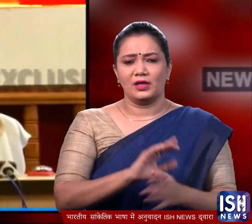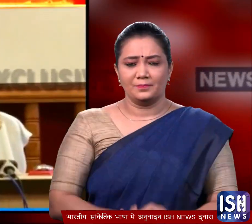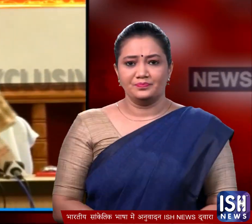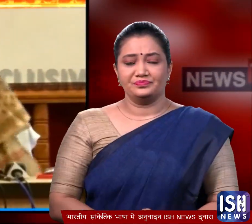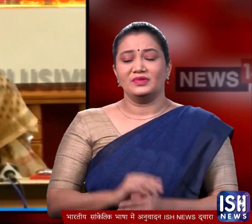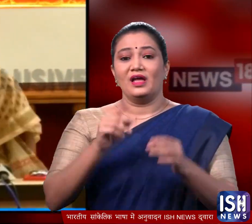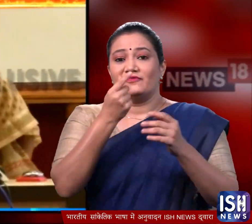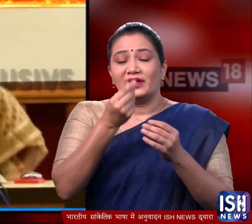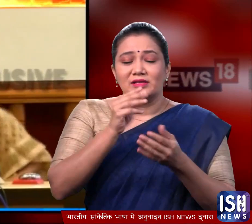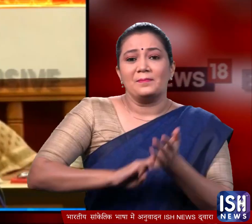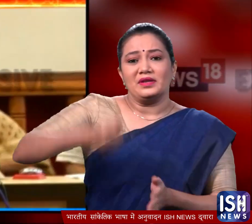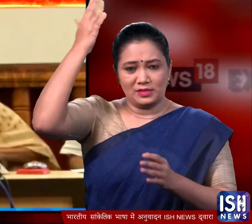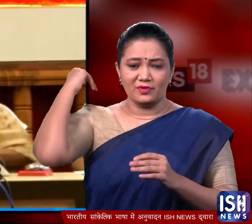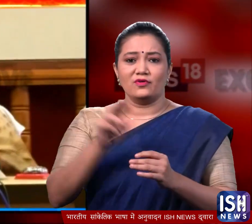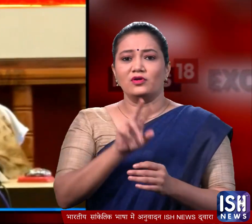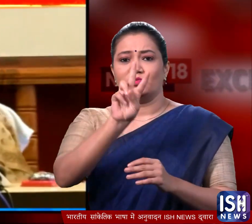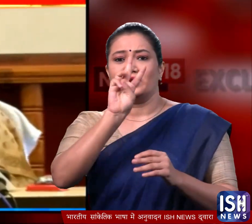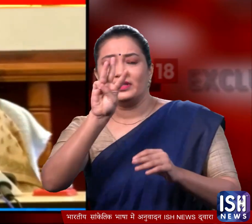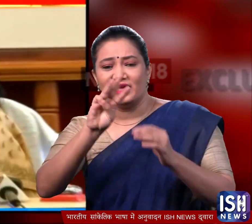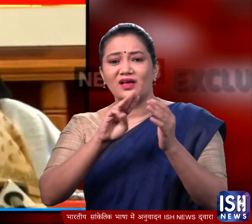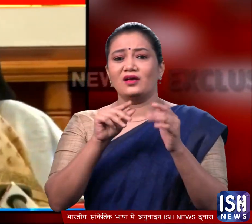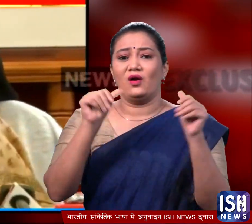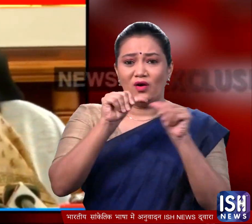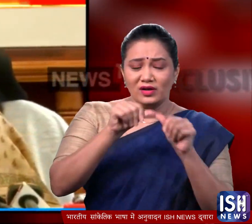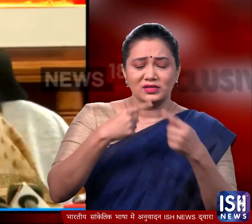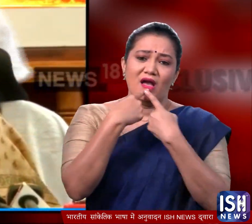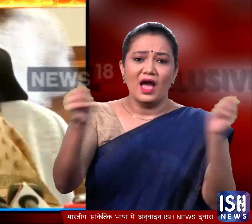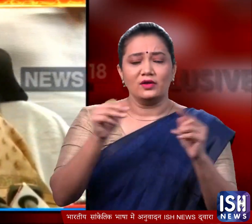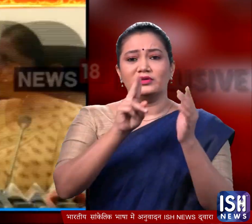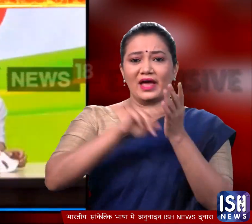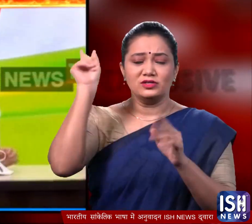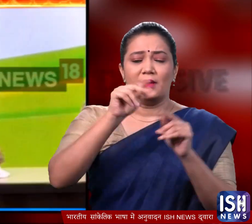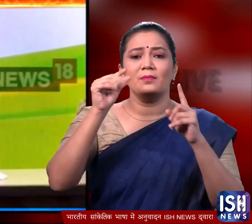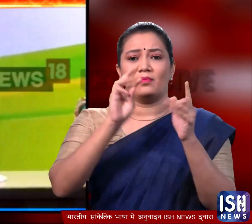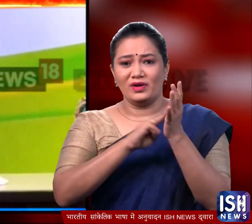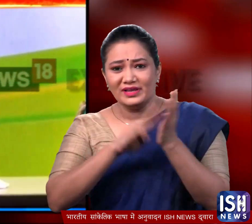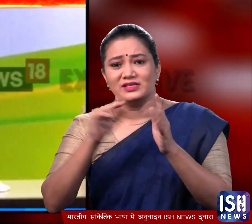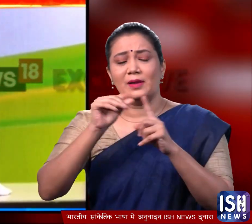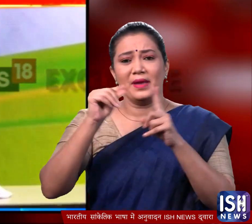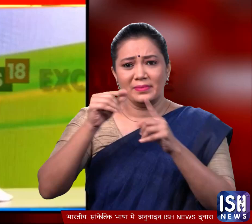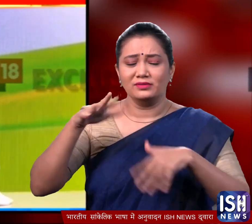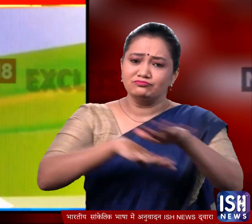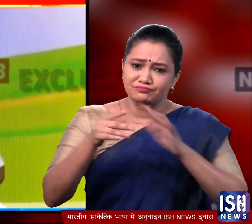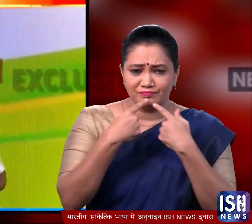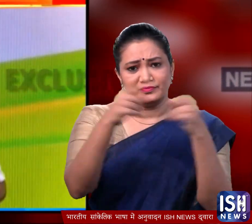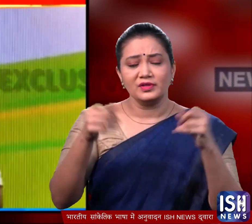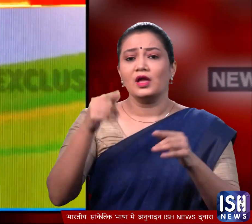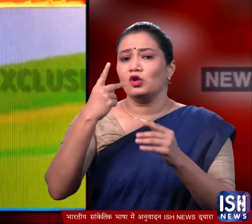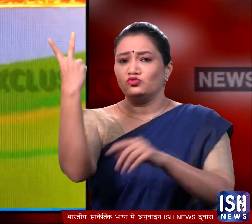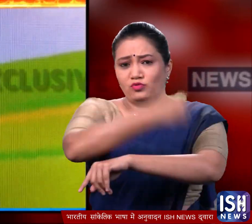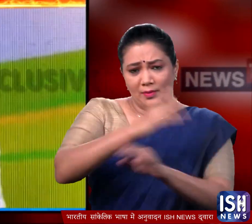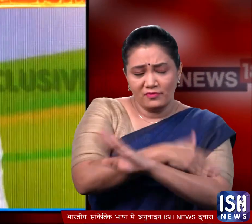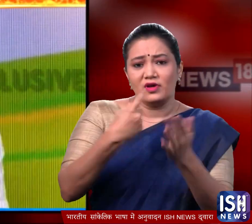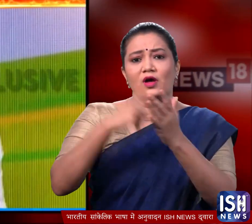मंत्री निर्मला सीतारामन ने 23 अगस्त को नेशनल मॉनेटाइजेशन पाइपलाइन योजना का ऐलान किया था और 2 दिन पहले ही राहुल गांधी ने प्रेस कॉन्फ्रेंस